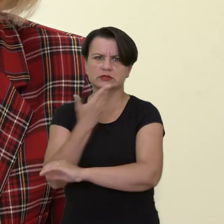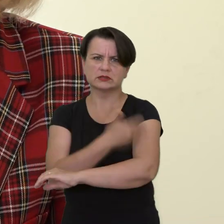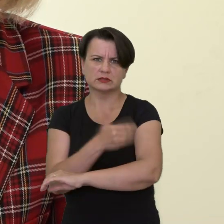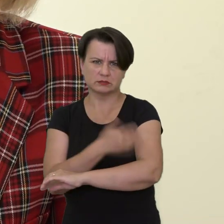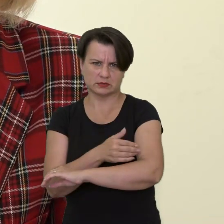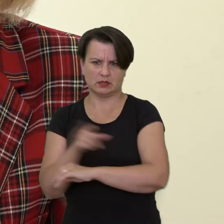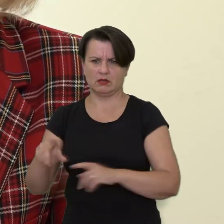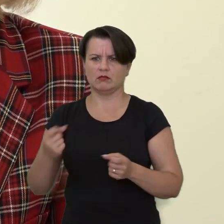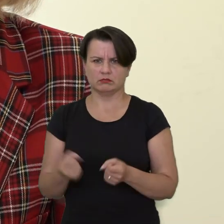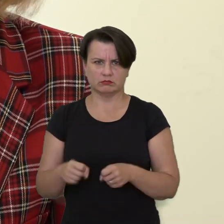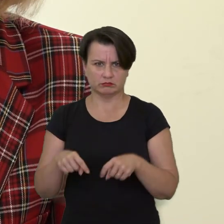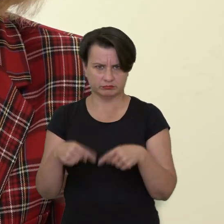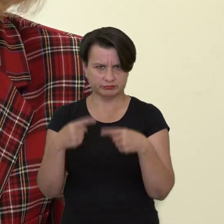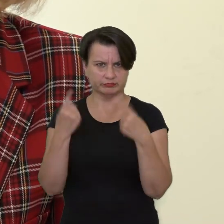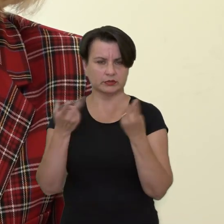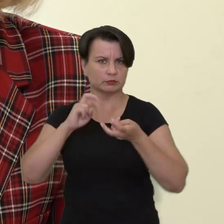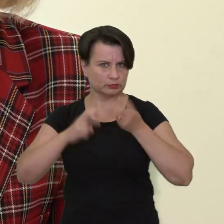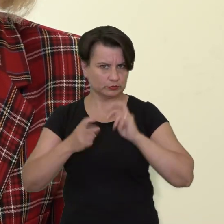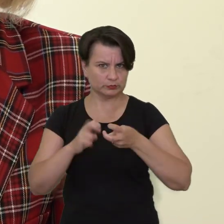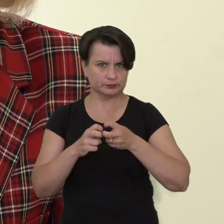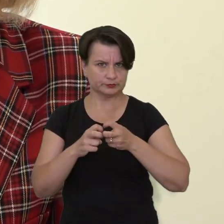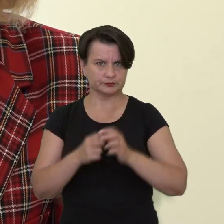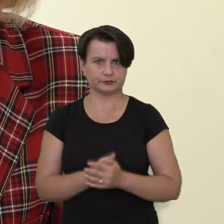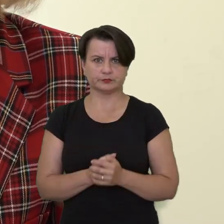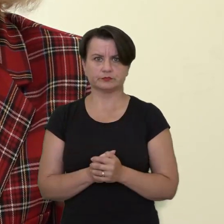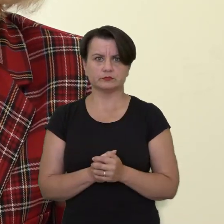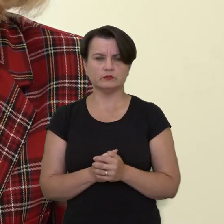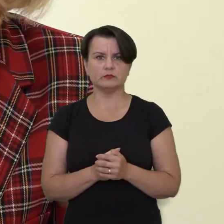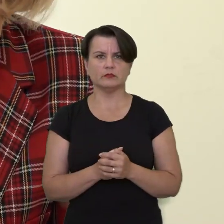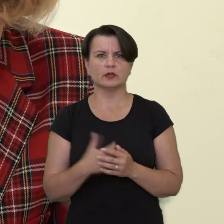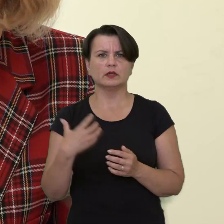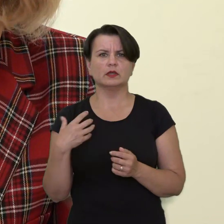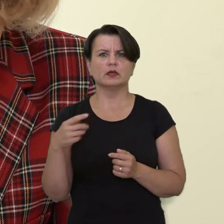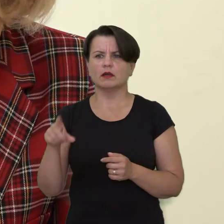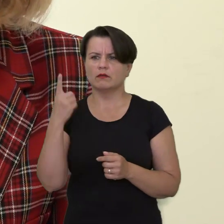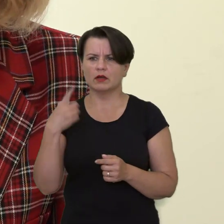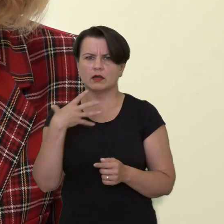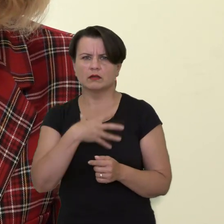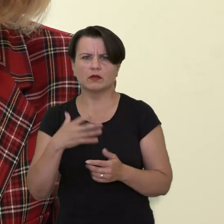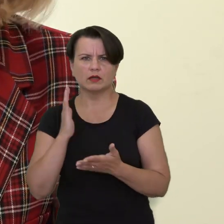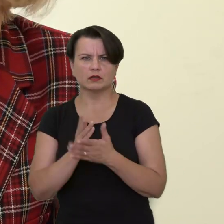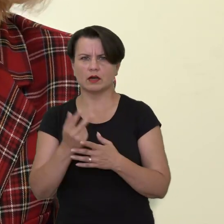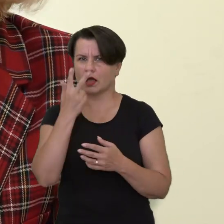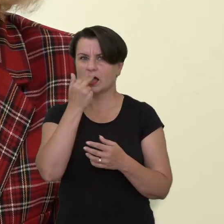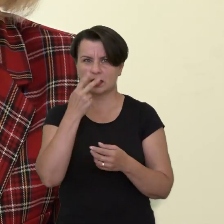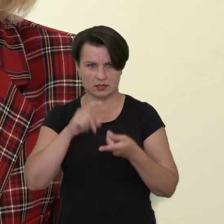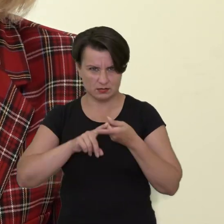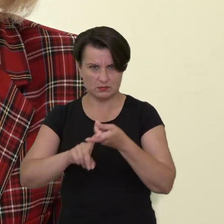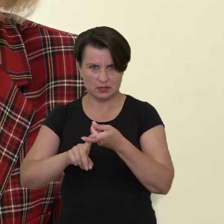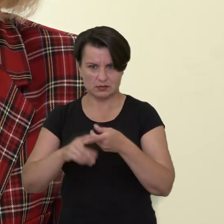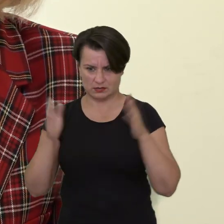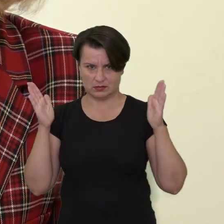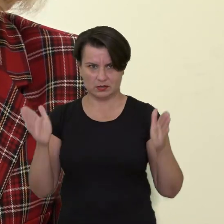kaip virusinių infekcijų komplikacijos. Viena dažniausia, kuri būdinga ir gripo sezonui, tai